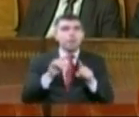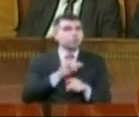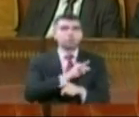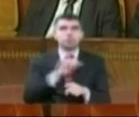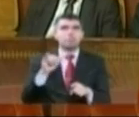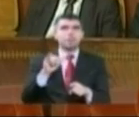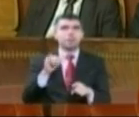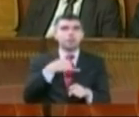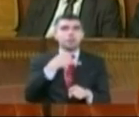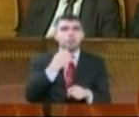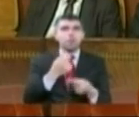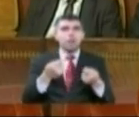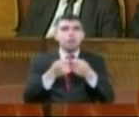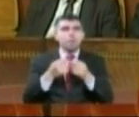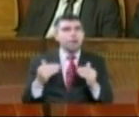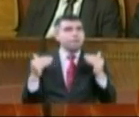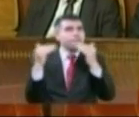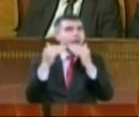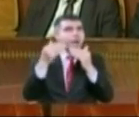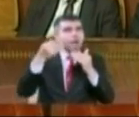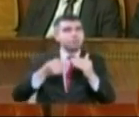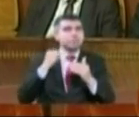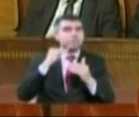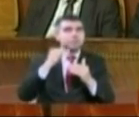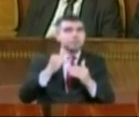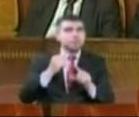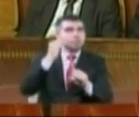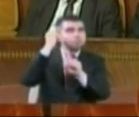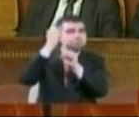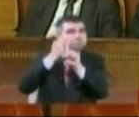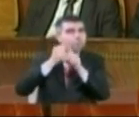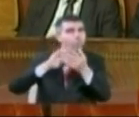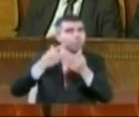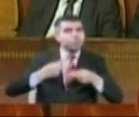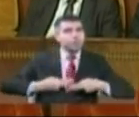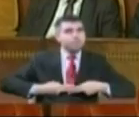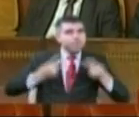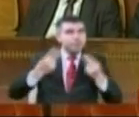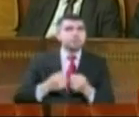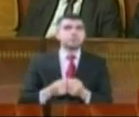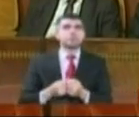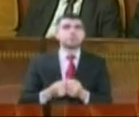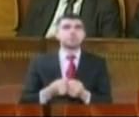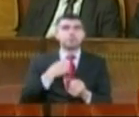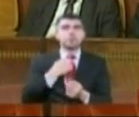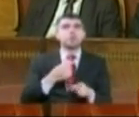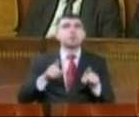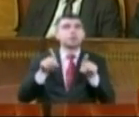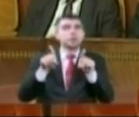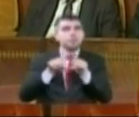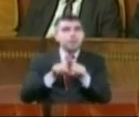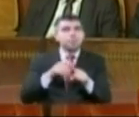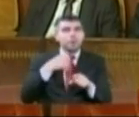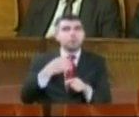ولا يختلف اثنان في القول على أنكم تبذلون مجهودات كبيرة فيما يتعلق القطاع